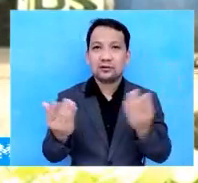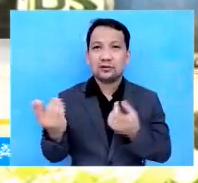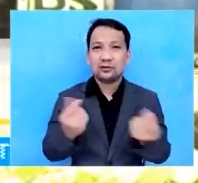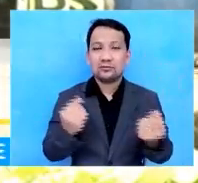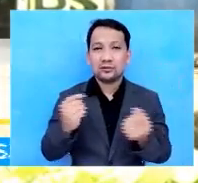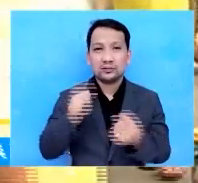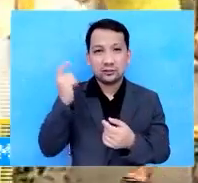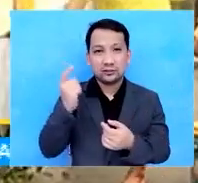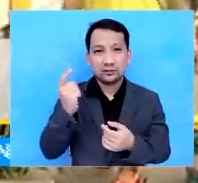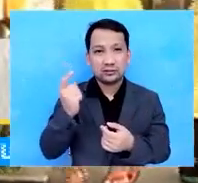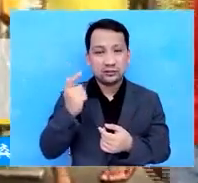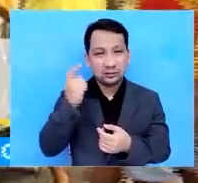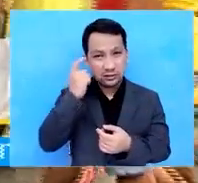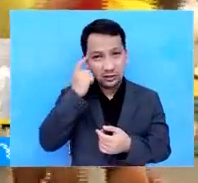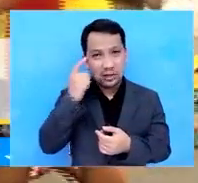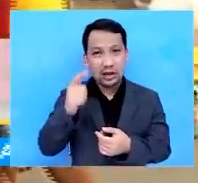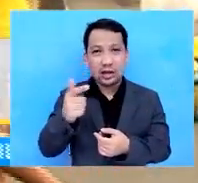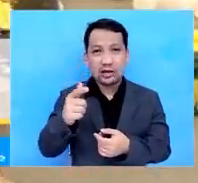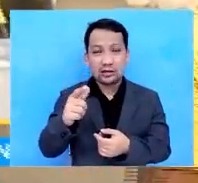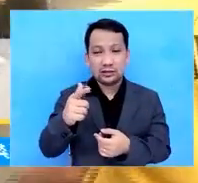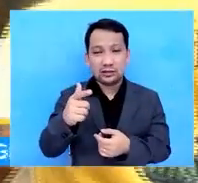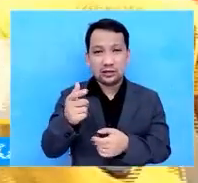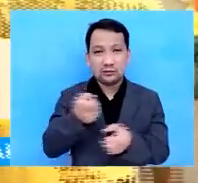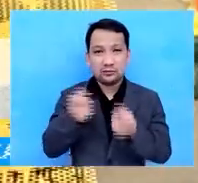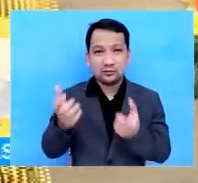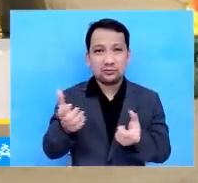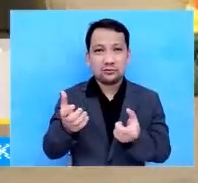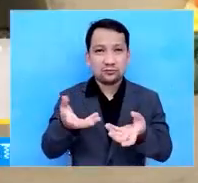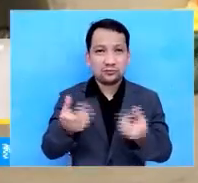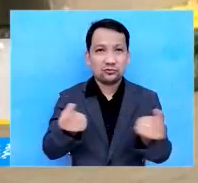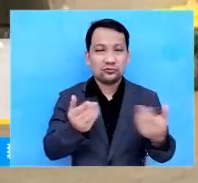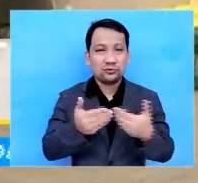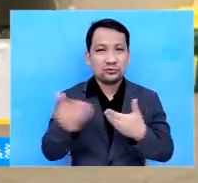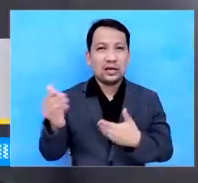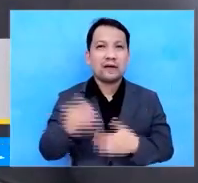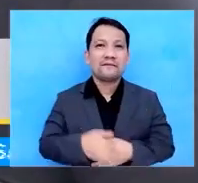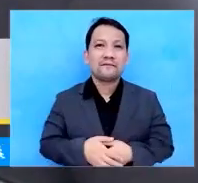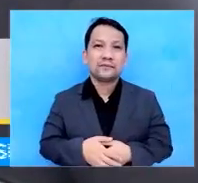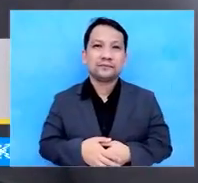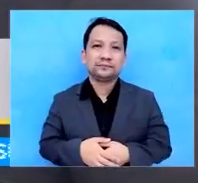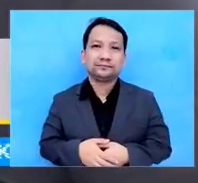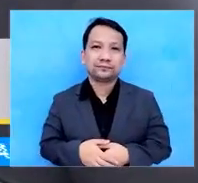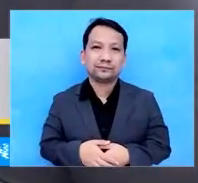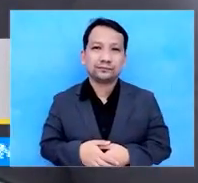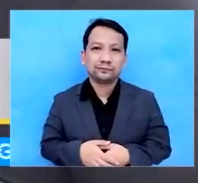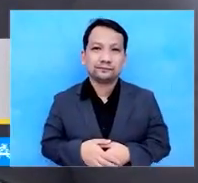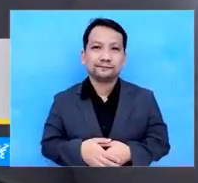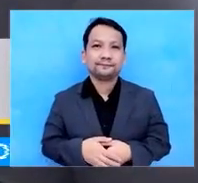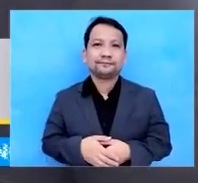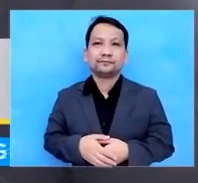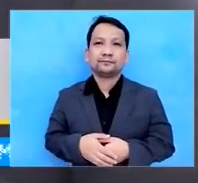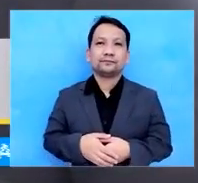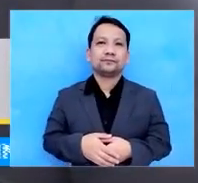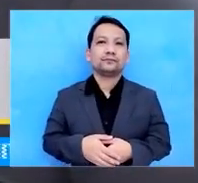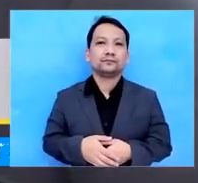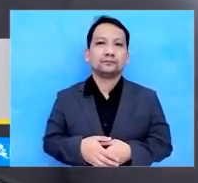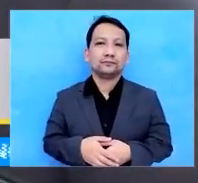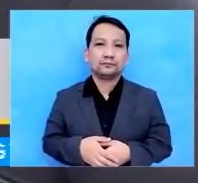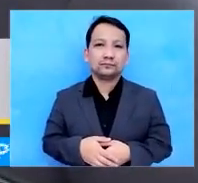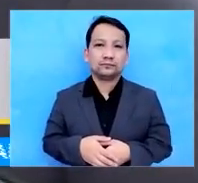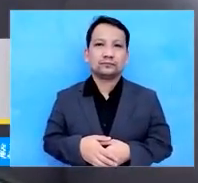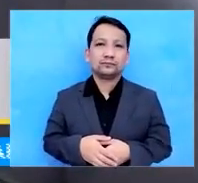pamunuan ng ibang hakbang para maibsan ang siksikan sa piitan. Para po ma-decongest po ang ating city jail, sir,